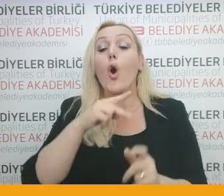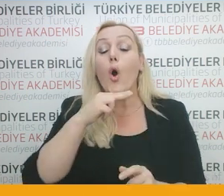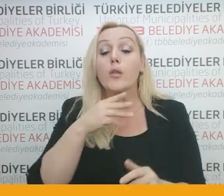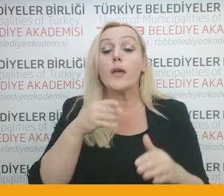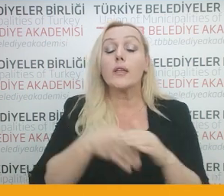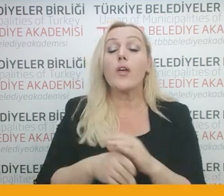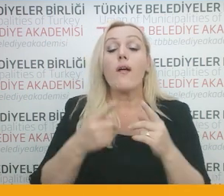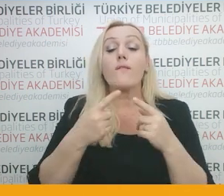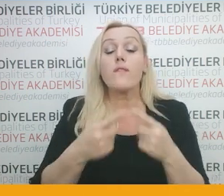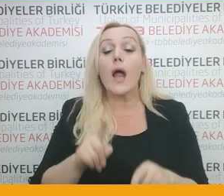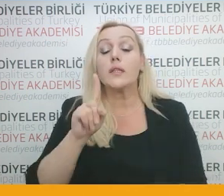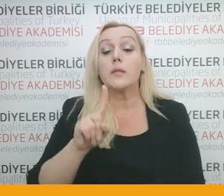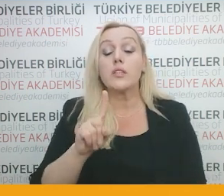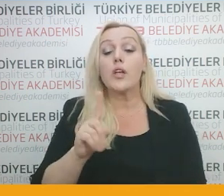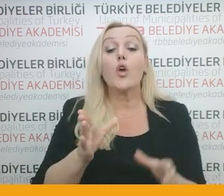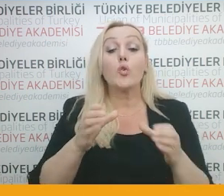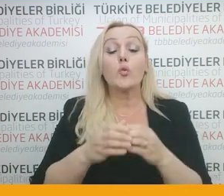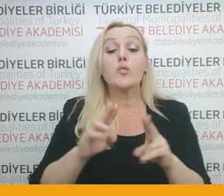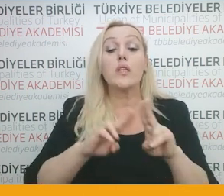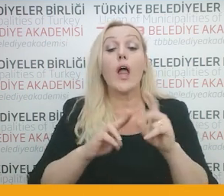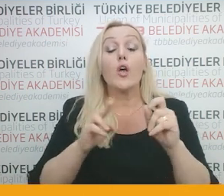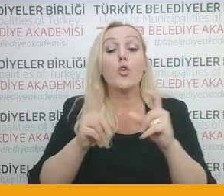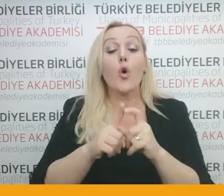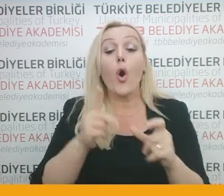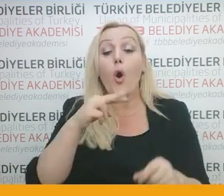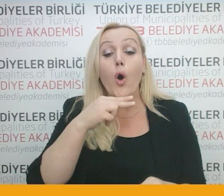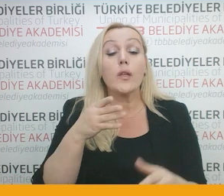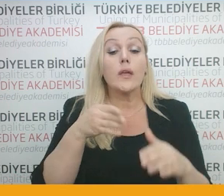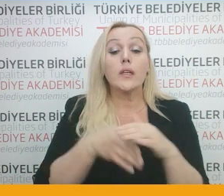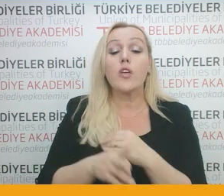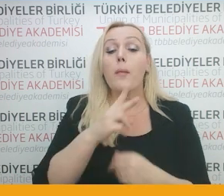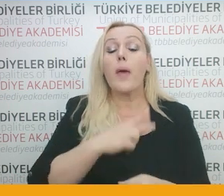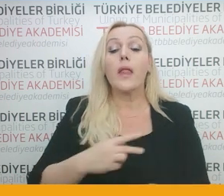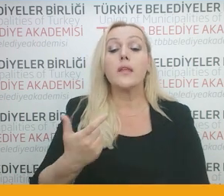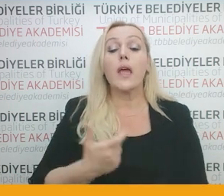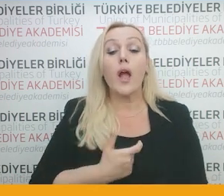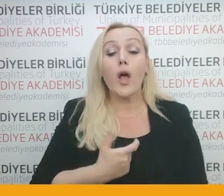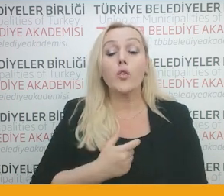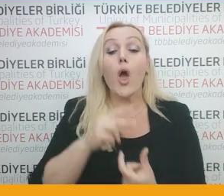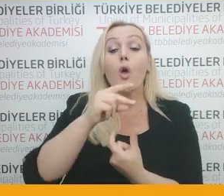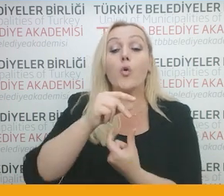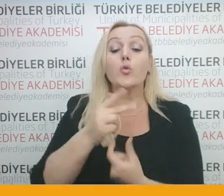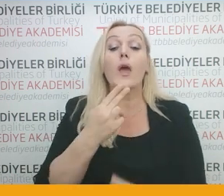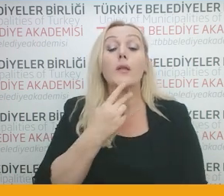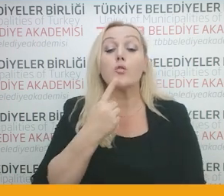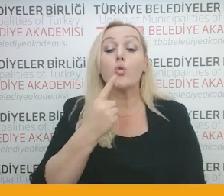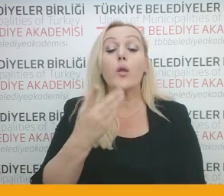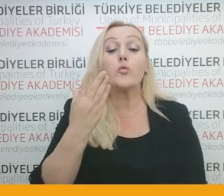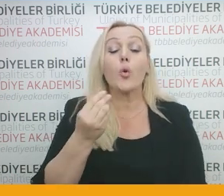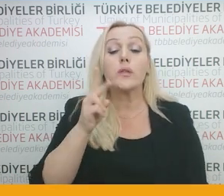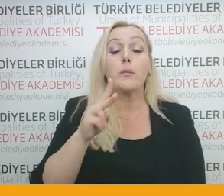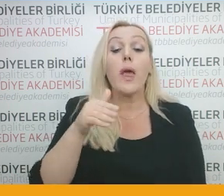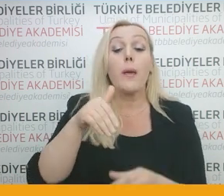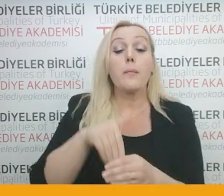bir kurumsal kod devreye girince belediye kanununda ülkanın da dediği gibi meclis